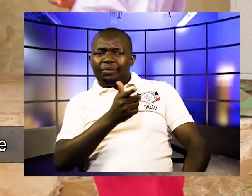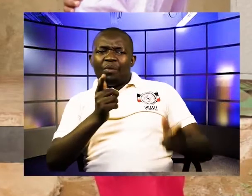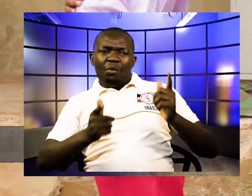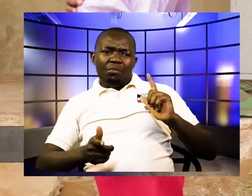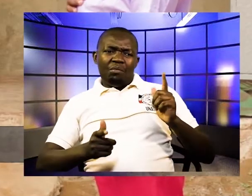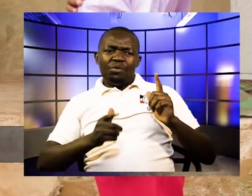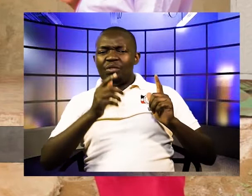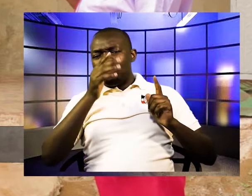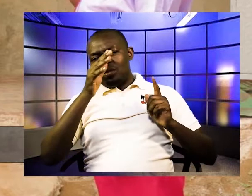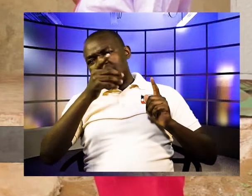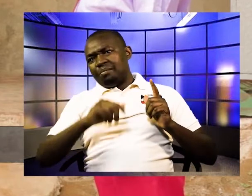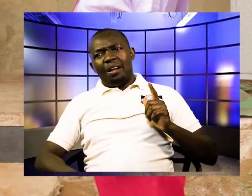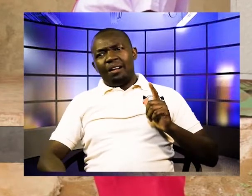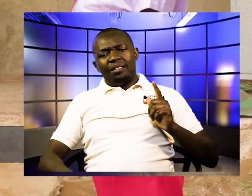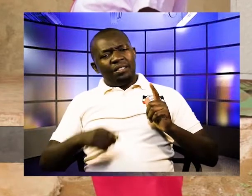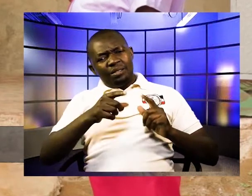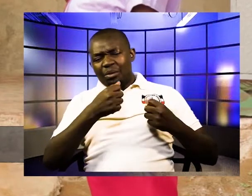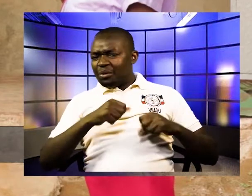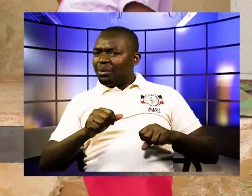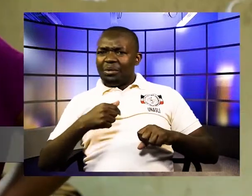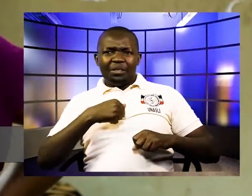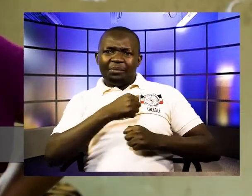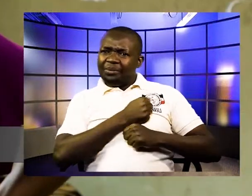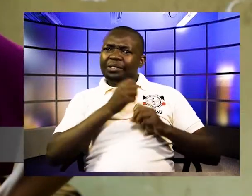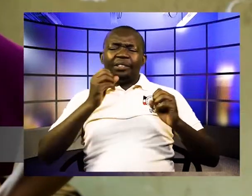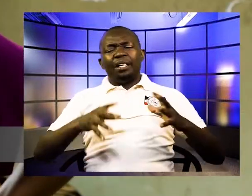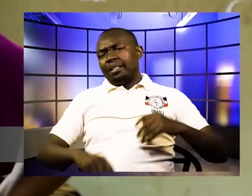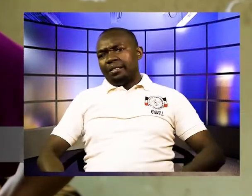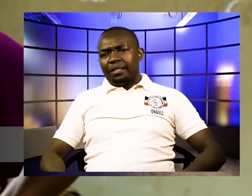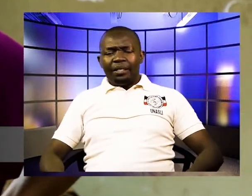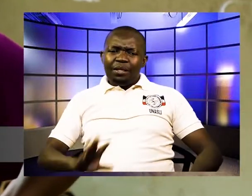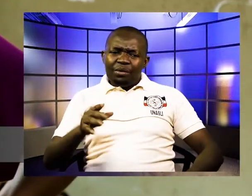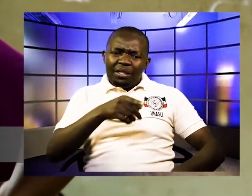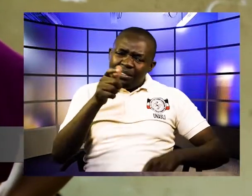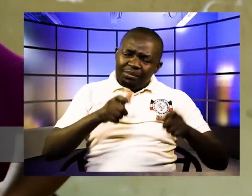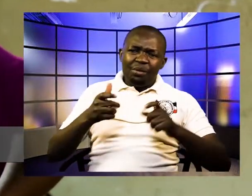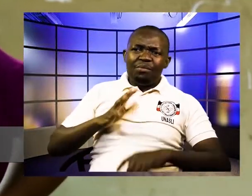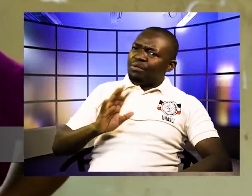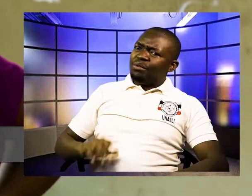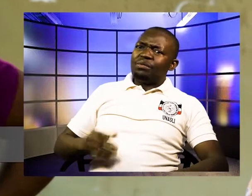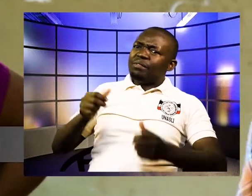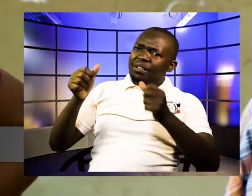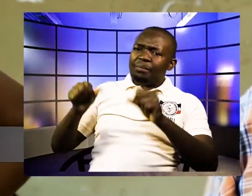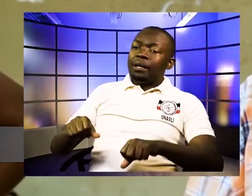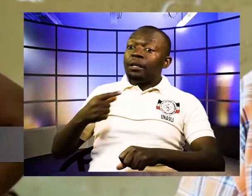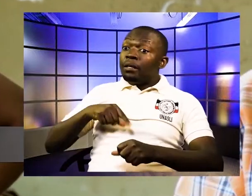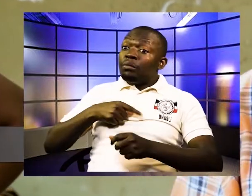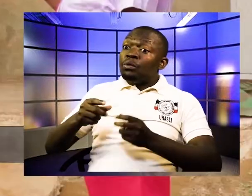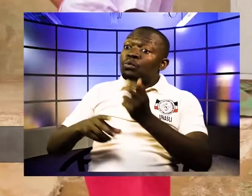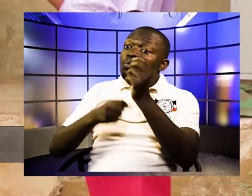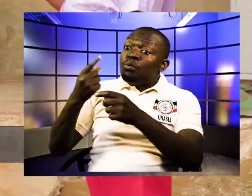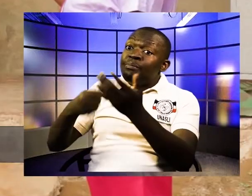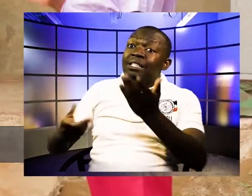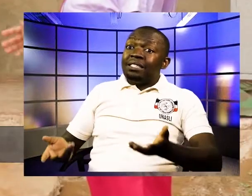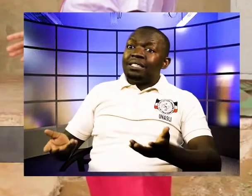sikyagadde mukama wange sikyagadde abantu bano banziba tukubyeki tukubyeki kimugabe kikubyeki kikowulira bano